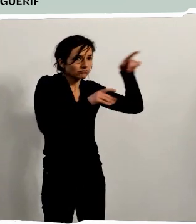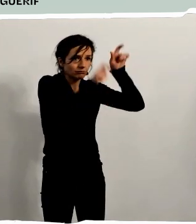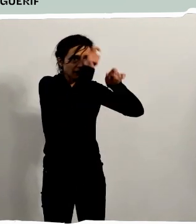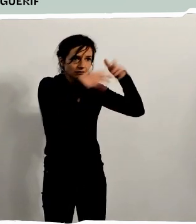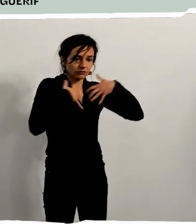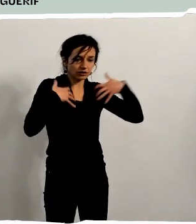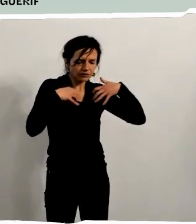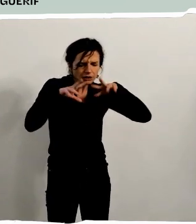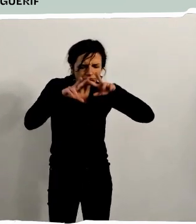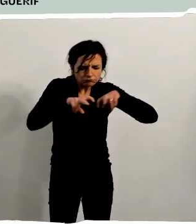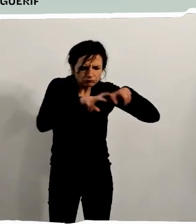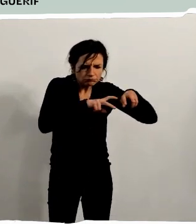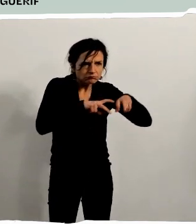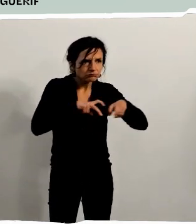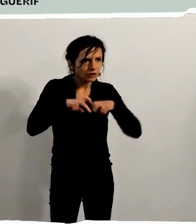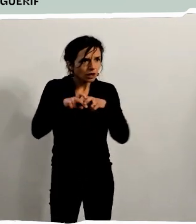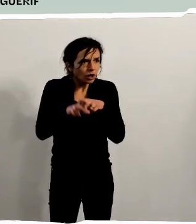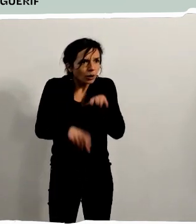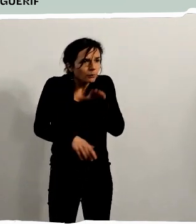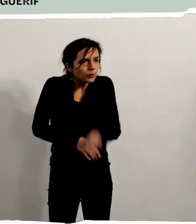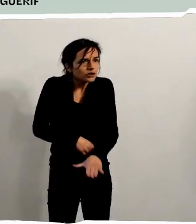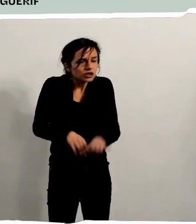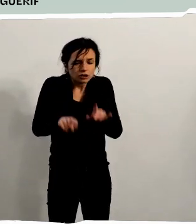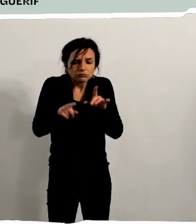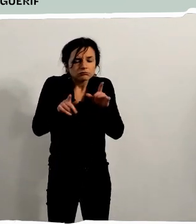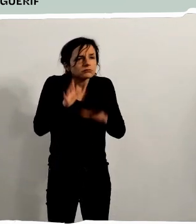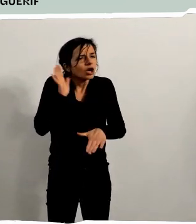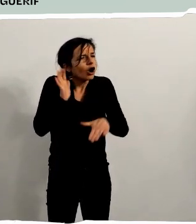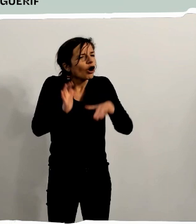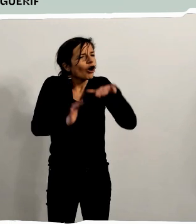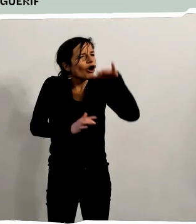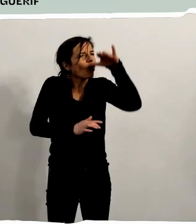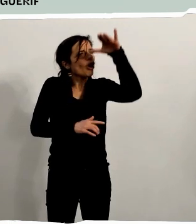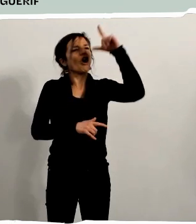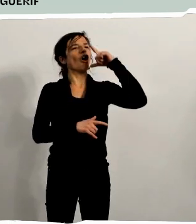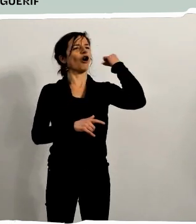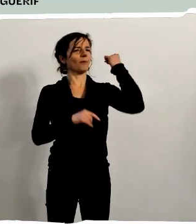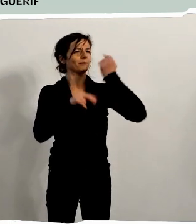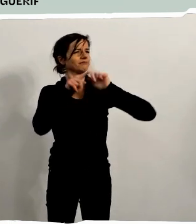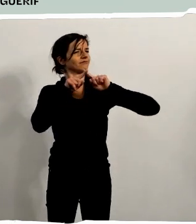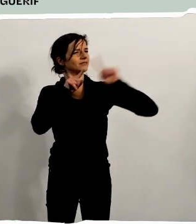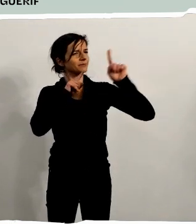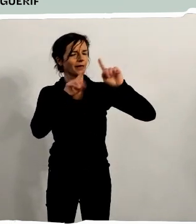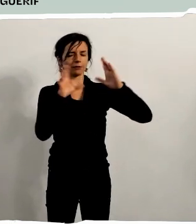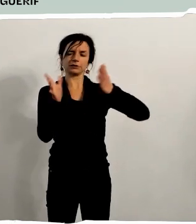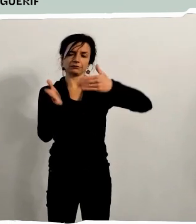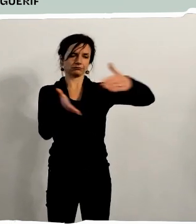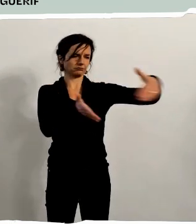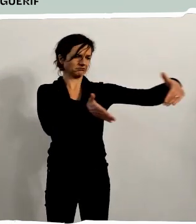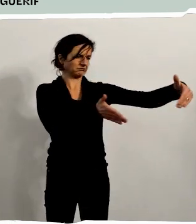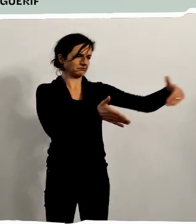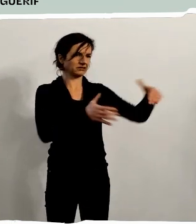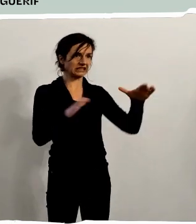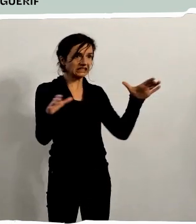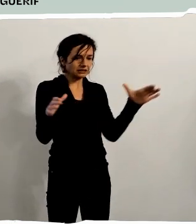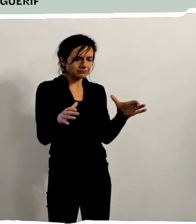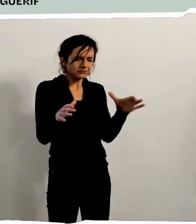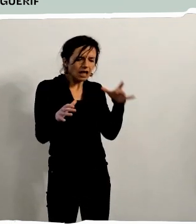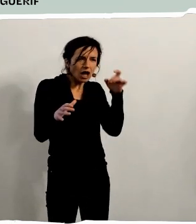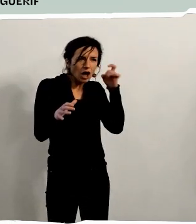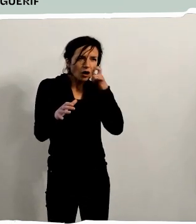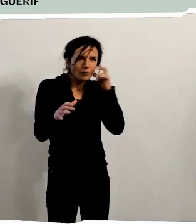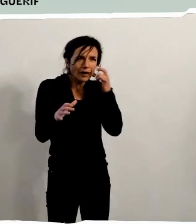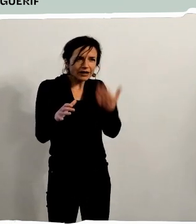des recueils de sperme chez des petits garçons qui avaient vieilli, qui étaient devenus des hommes, mais qui avaient pu être exposés à